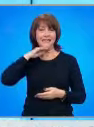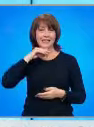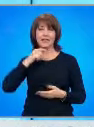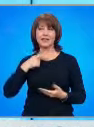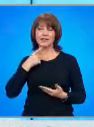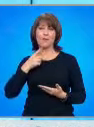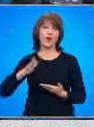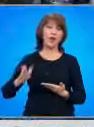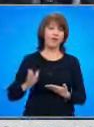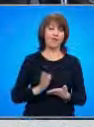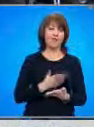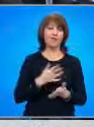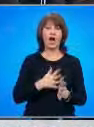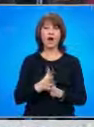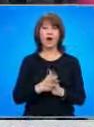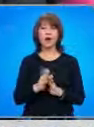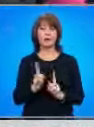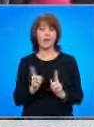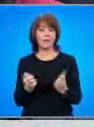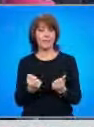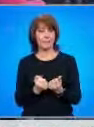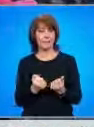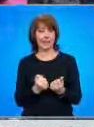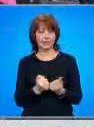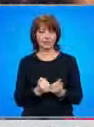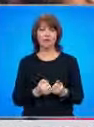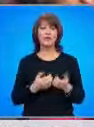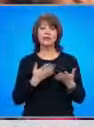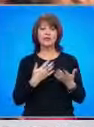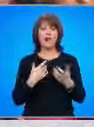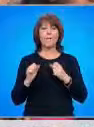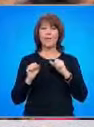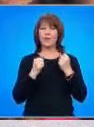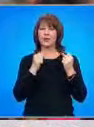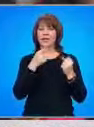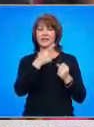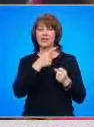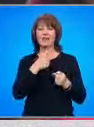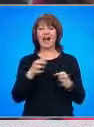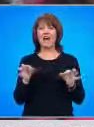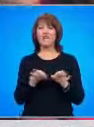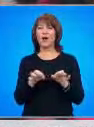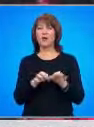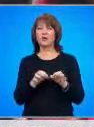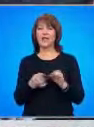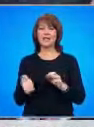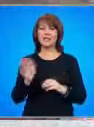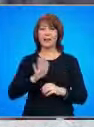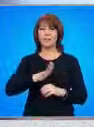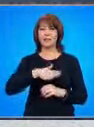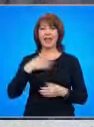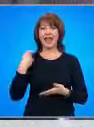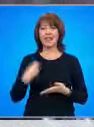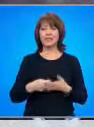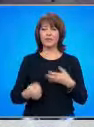които нямат място в системата. Служебният вътрешен министър изрази недоумение от протеста на жителите на квартал Факултета след смъртта на таксиметровия шофьор